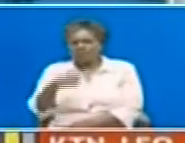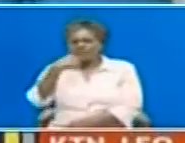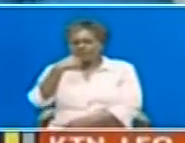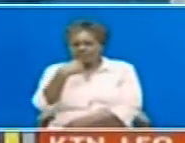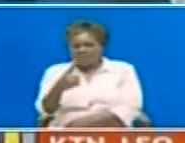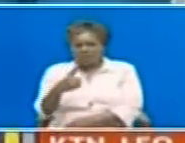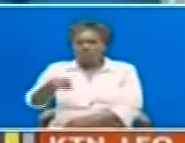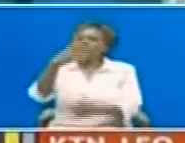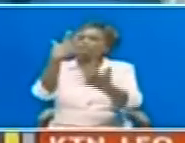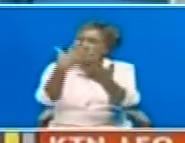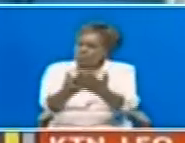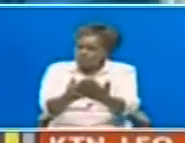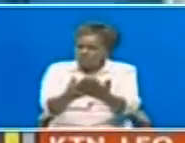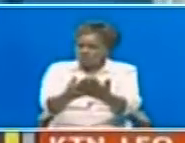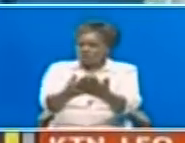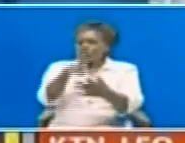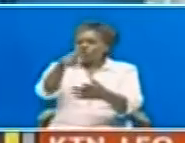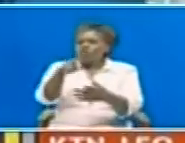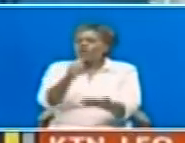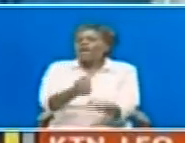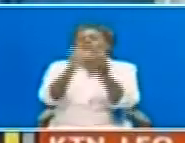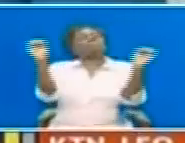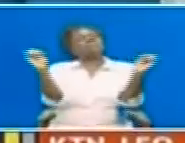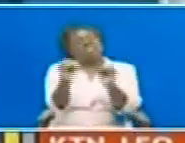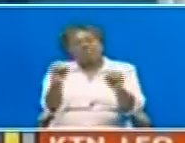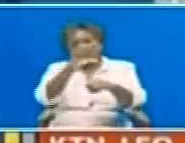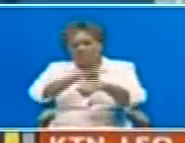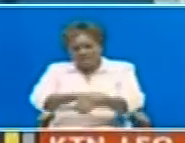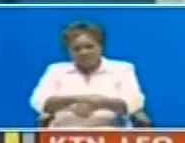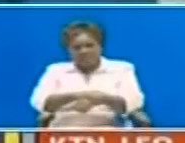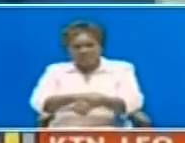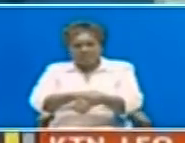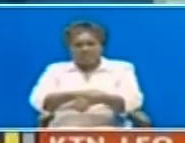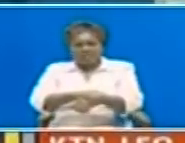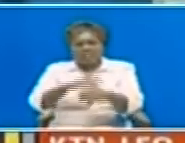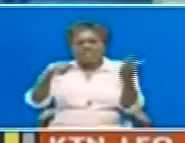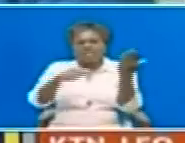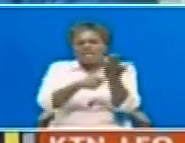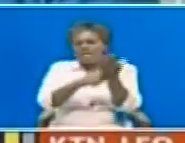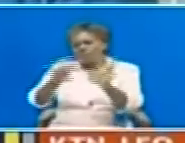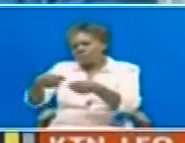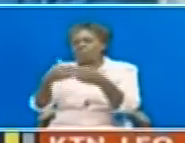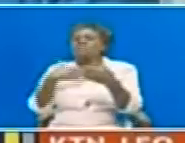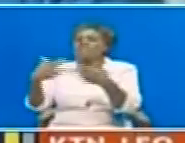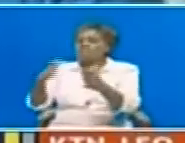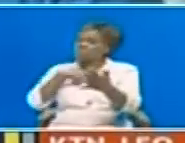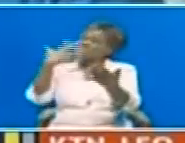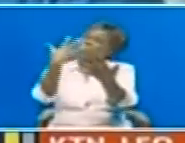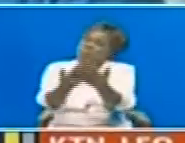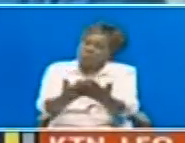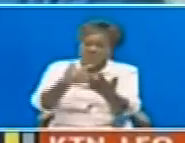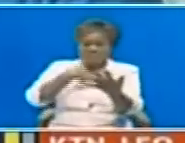pia tunakushika juu ulipeleka mtoto hapo hawezi kukusaidia na kitu. Nitaacha naona tu niache sasa nikishikwa na mimi